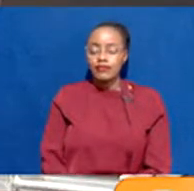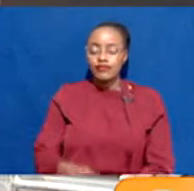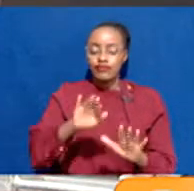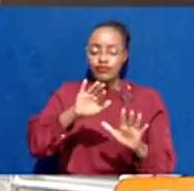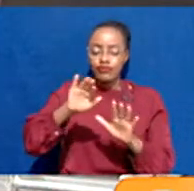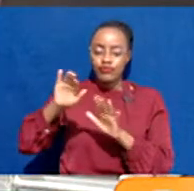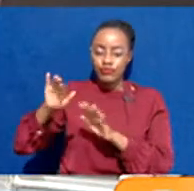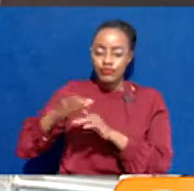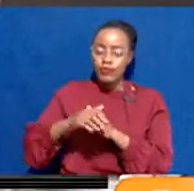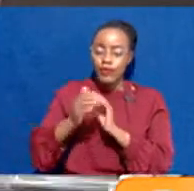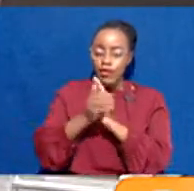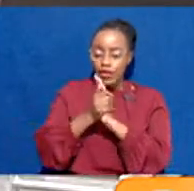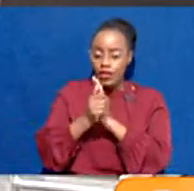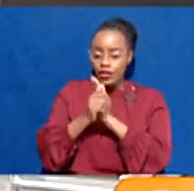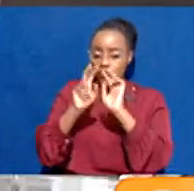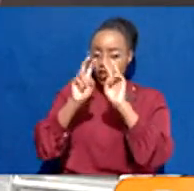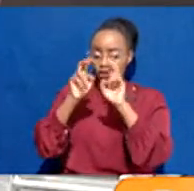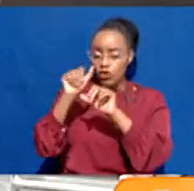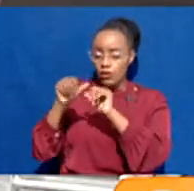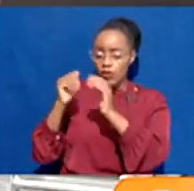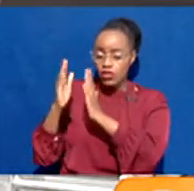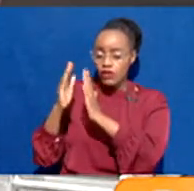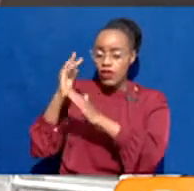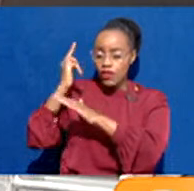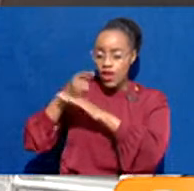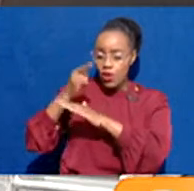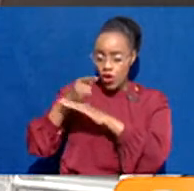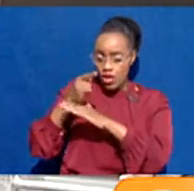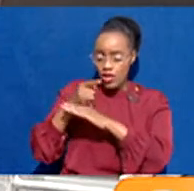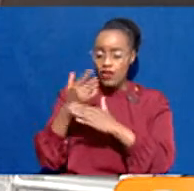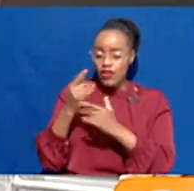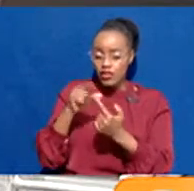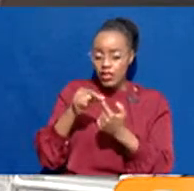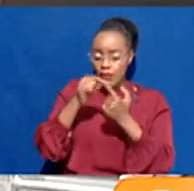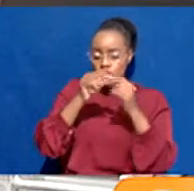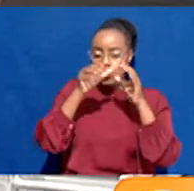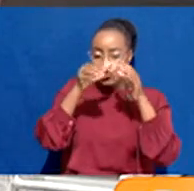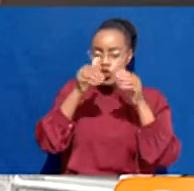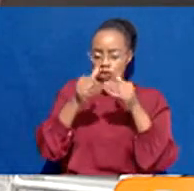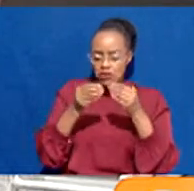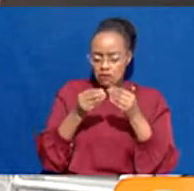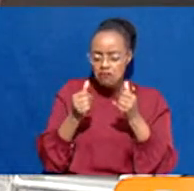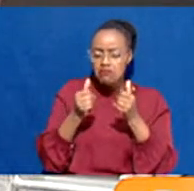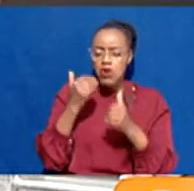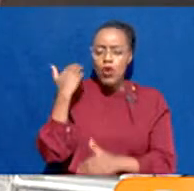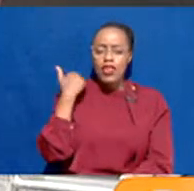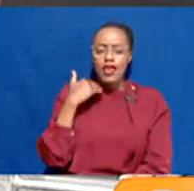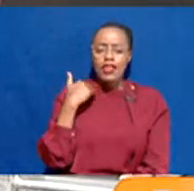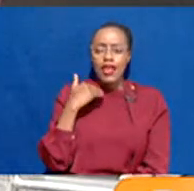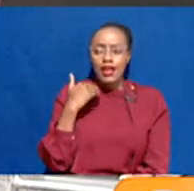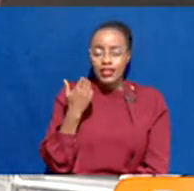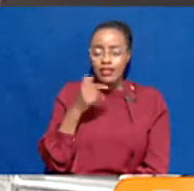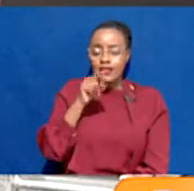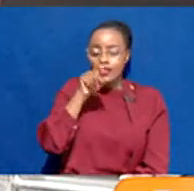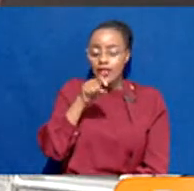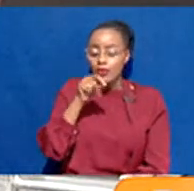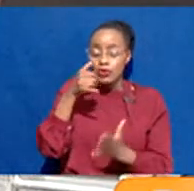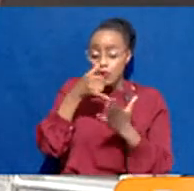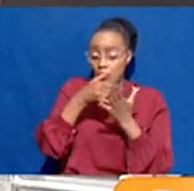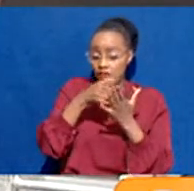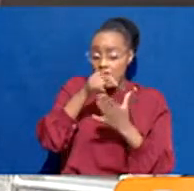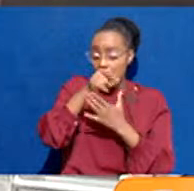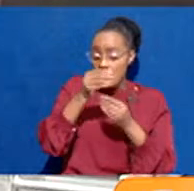Kwingineko ni kwamba wataalam wa masala ya usalama wameonya kwamba vikosi maalum vya kukabiliana na uhalifu havistahili kuhusishwa